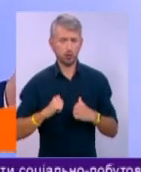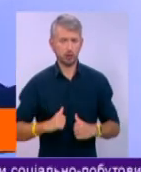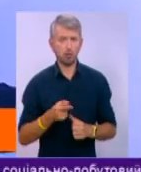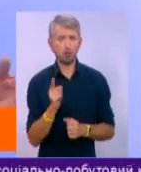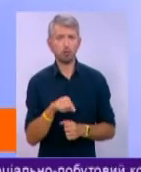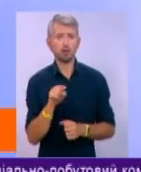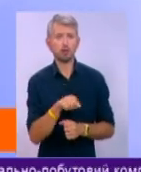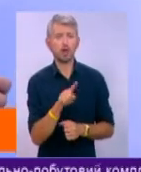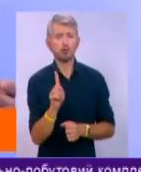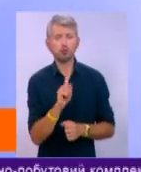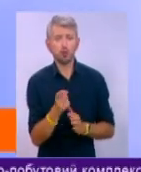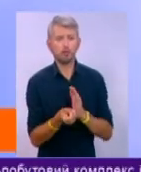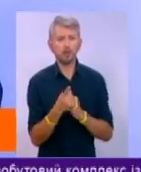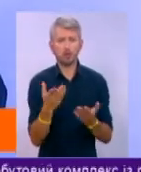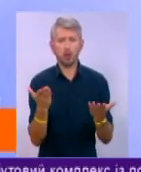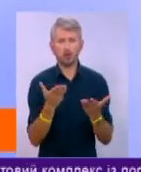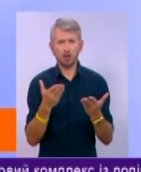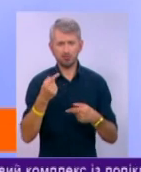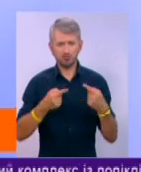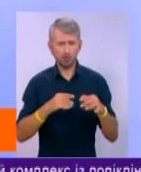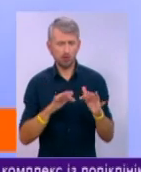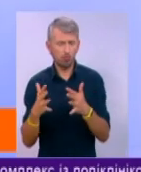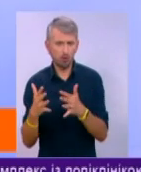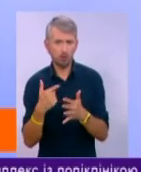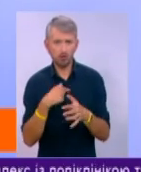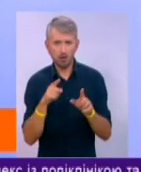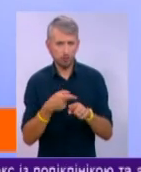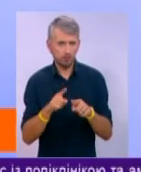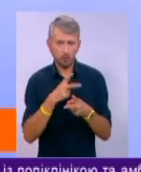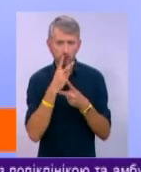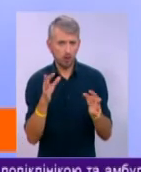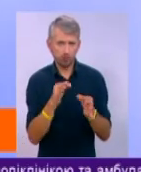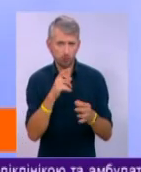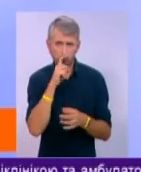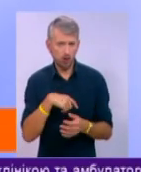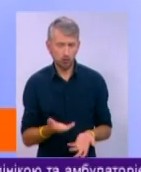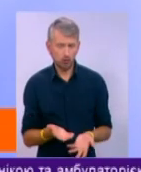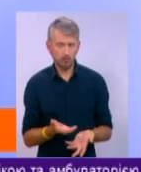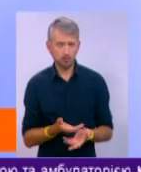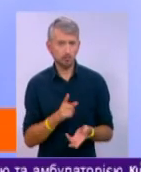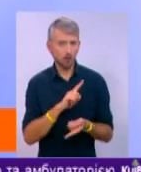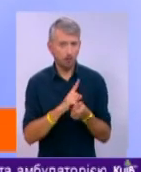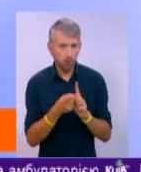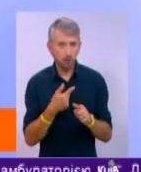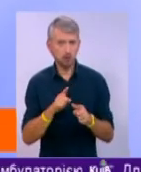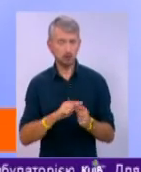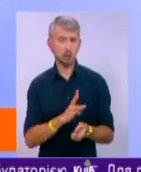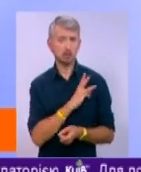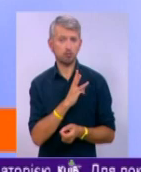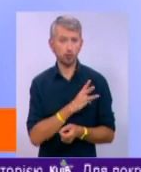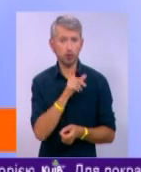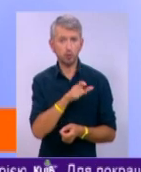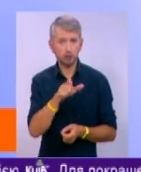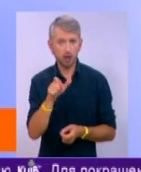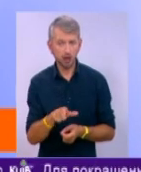тому те, що виникають якісь спорні моменти, скажімо, я теж в цьому не бачу нічого поганого. От. Навпаки, це стимулює